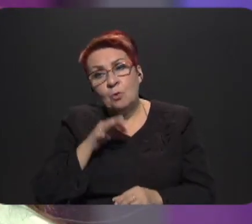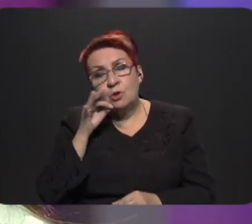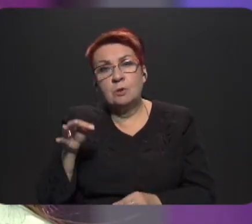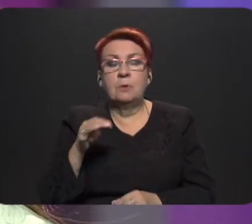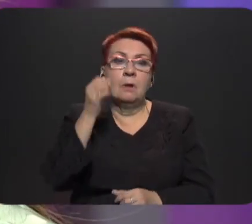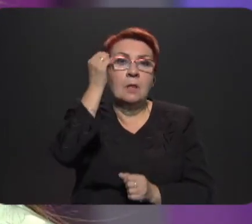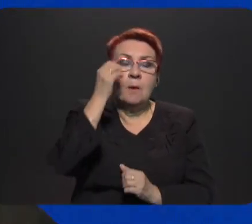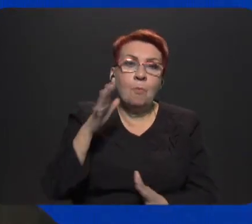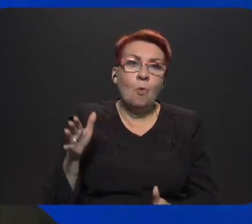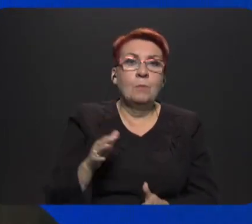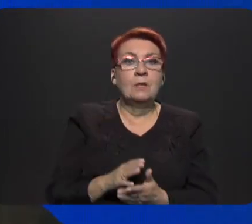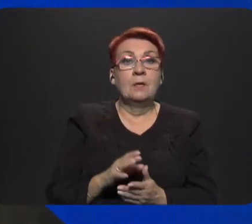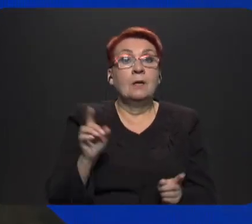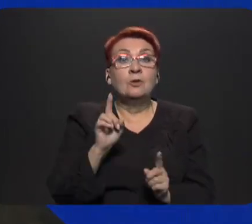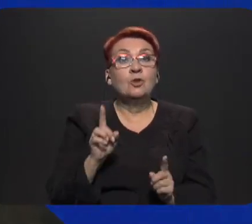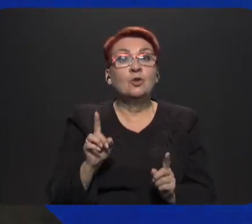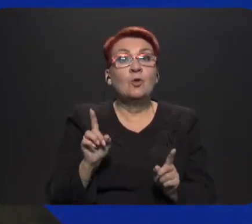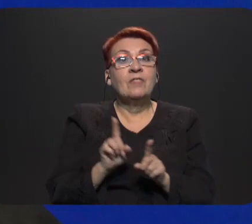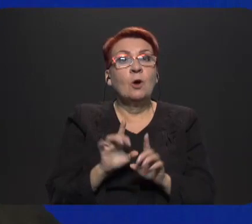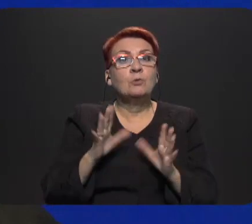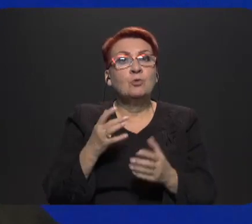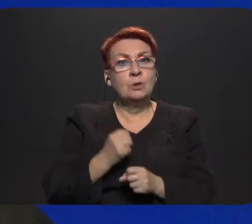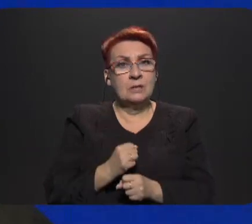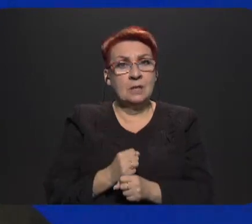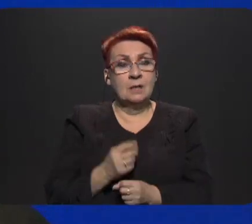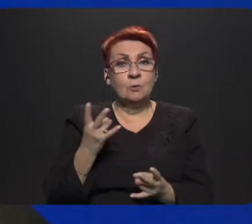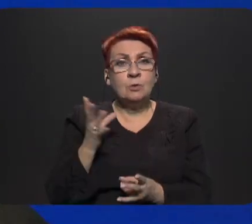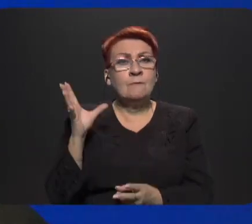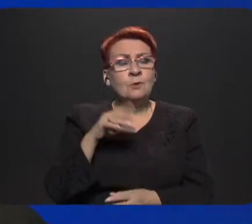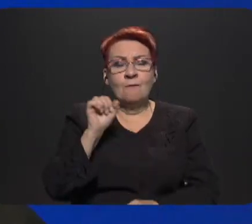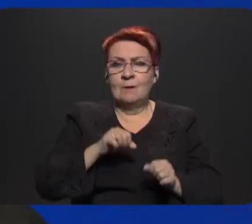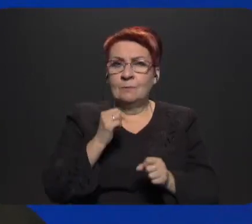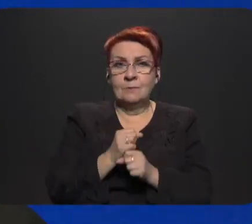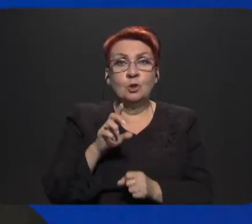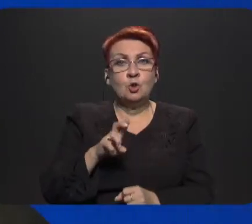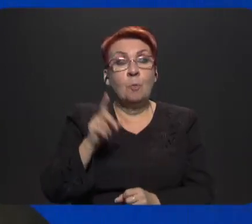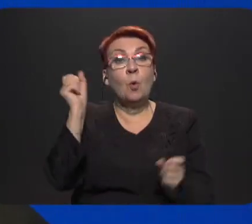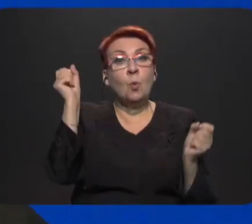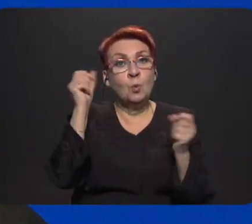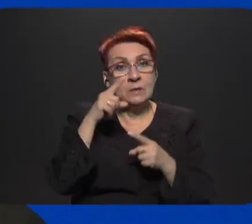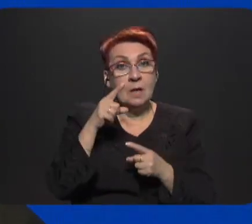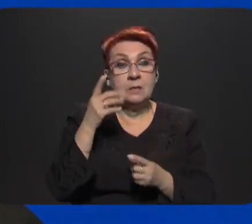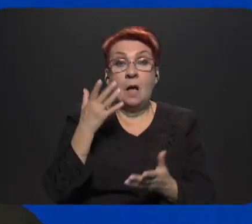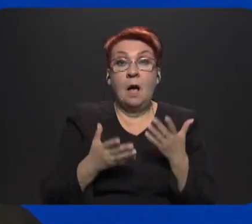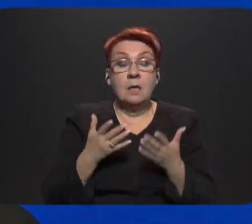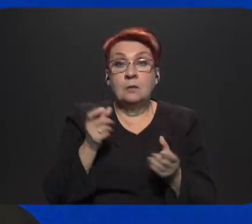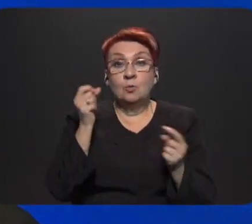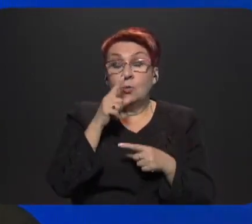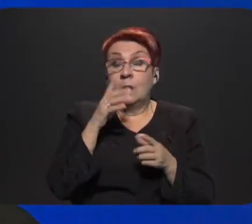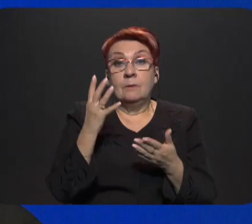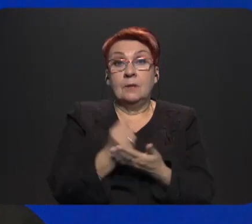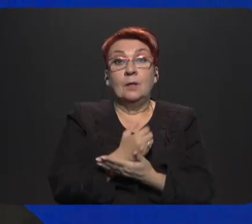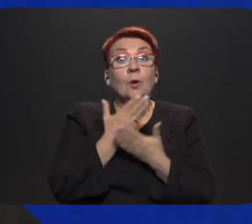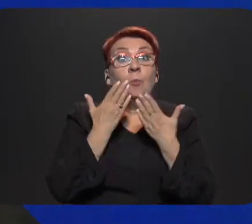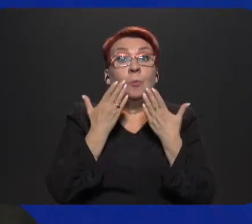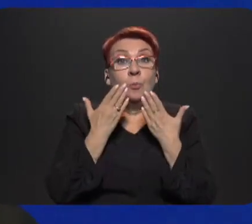так запамятовала. Что в таком случае делать? Нужно сделать все возможное, чтобы узнать, если уж наверняка ничего не